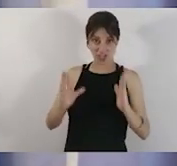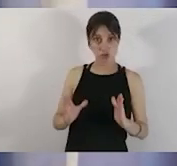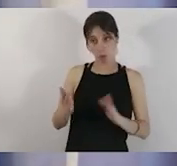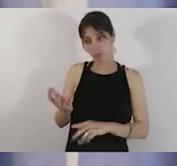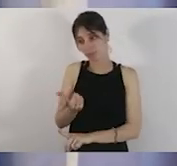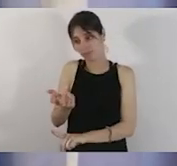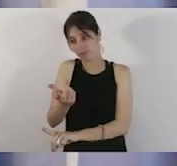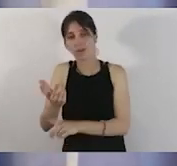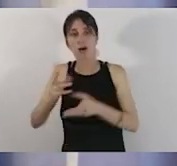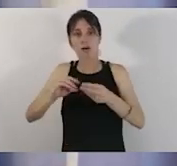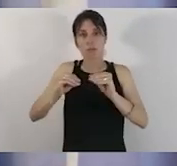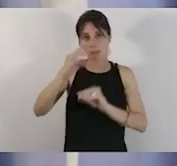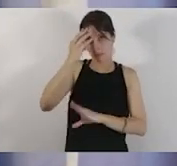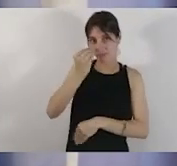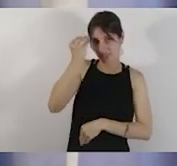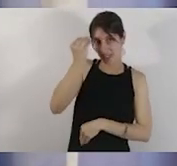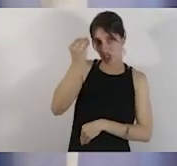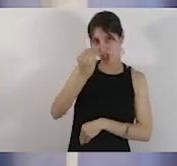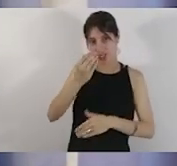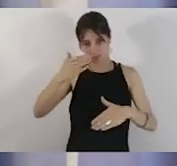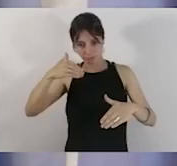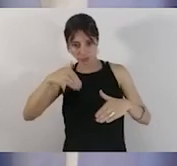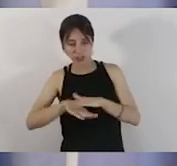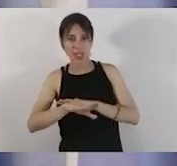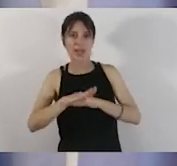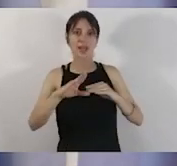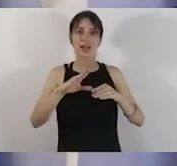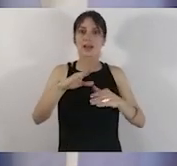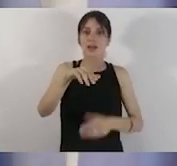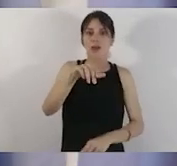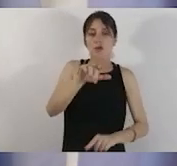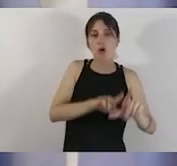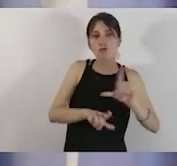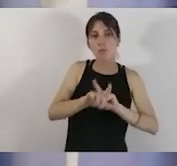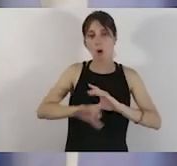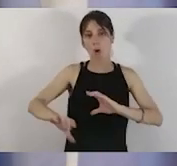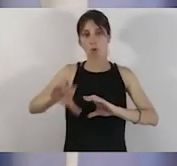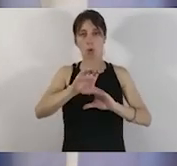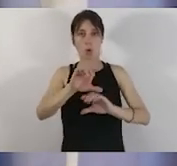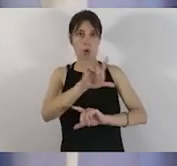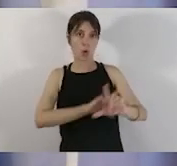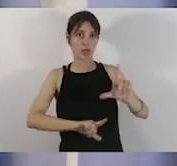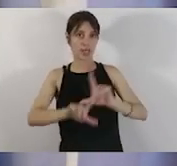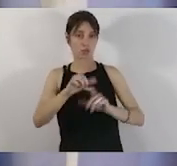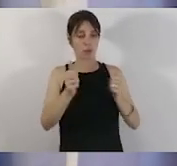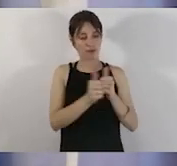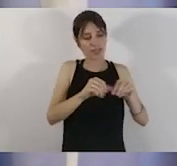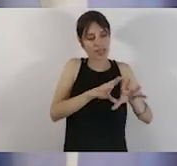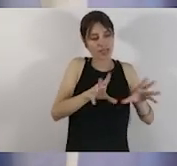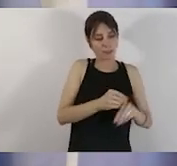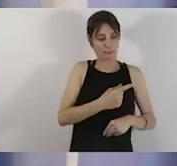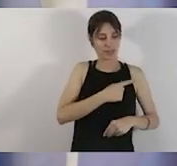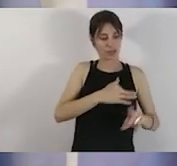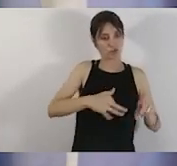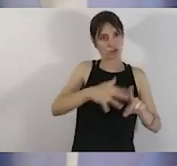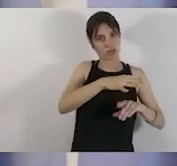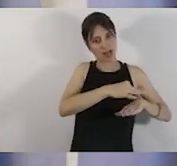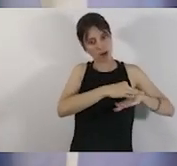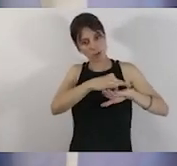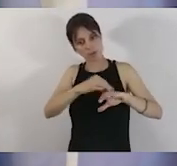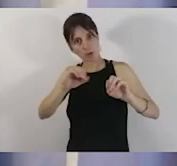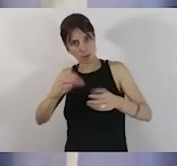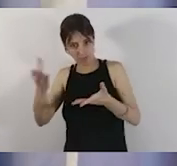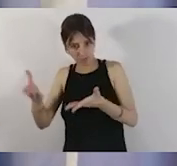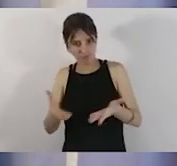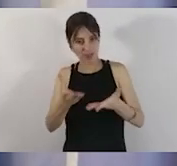problèmes psychiques, dans des logements en colocation avec le soutien d'une équipe médico-sociale. Le montant prévisionnel